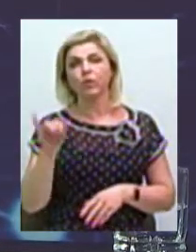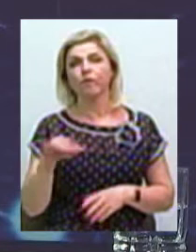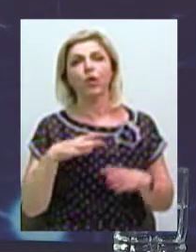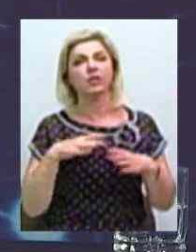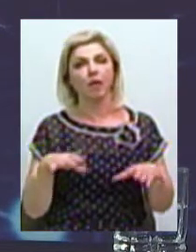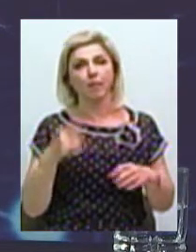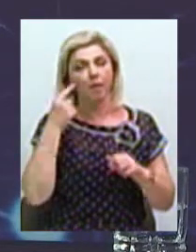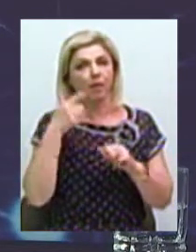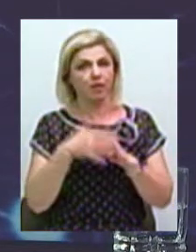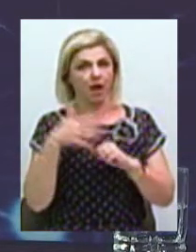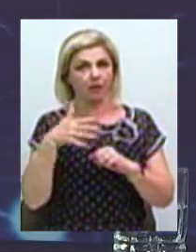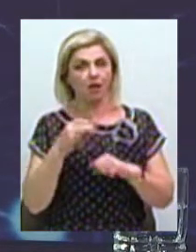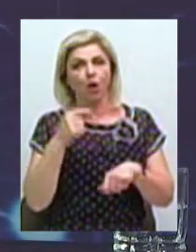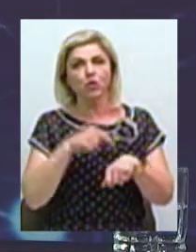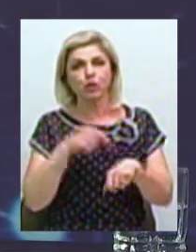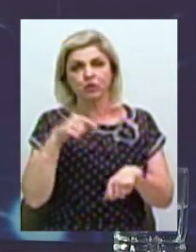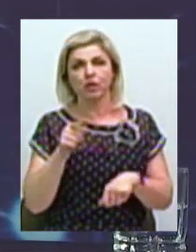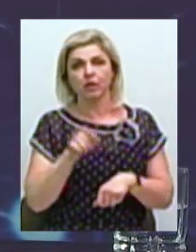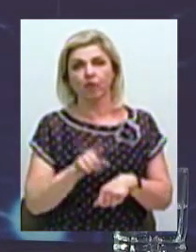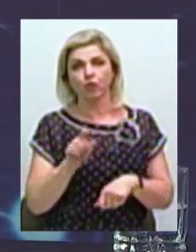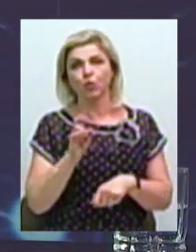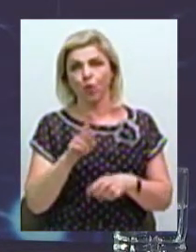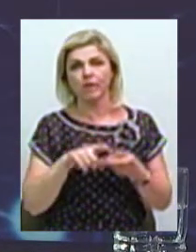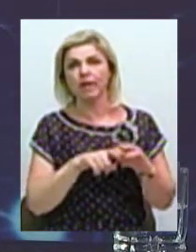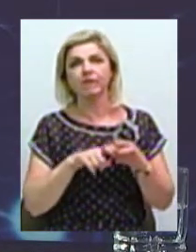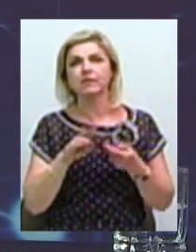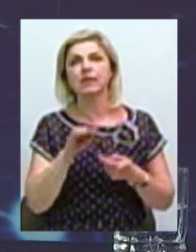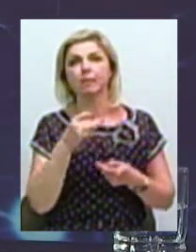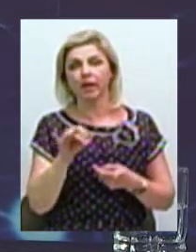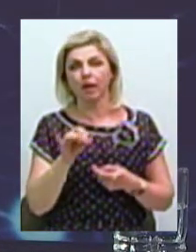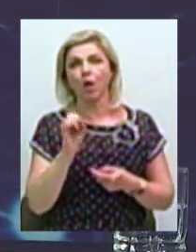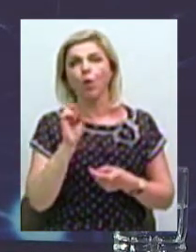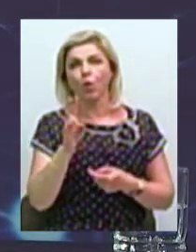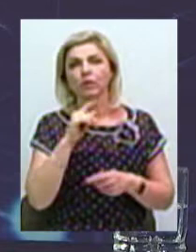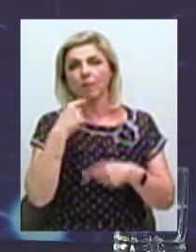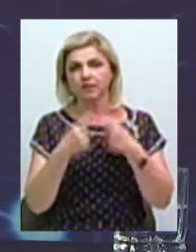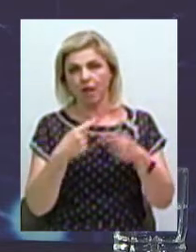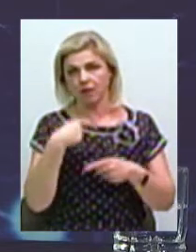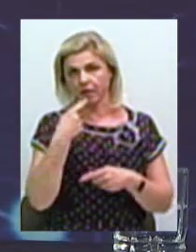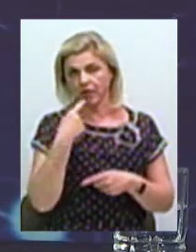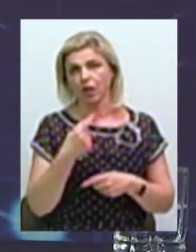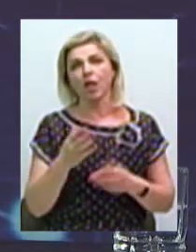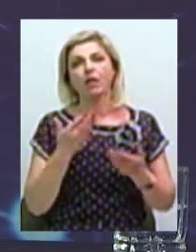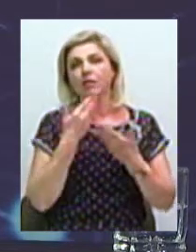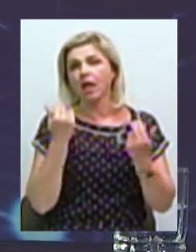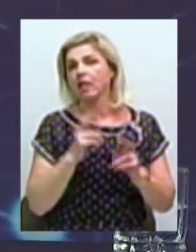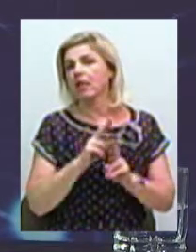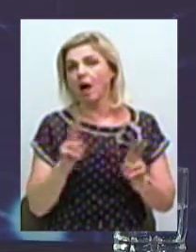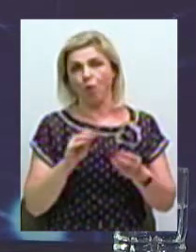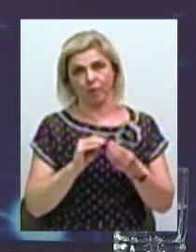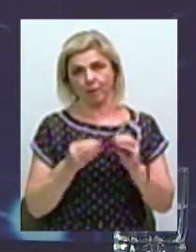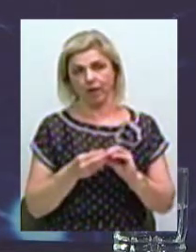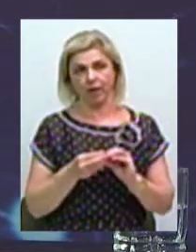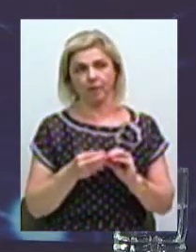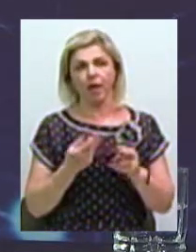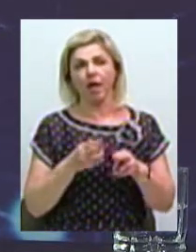было понятия и осознания того, что он зависимый. То есть он постоянно говорил, что вот нету никакой проблемы, да,